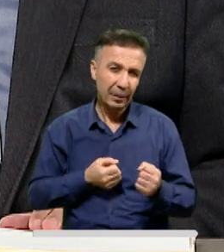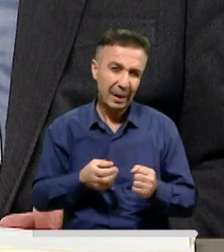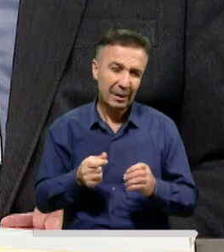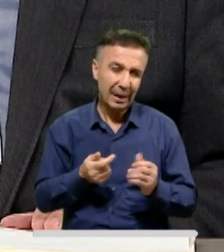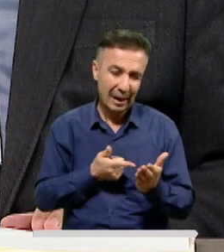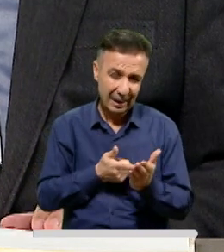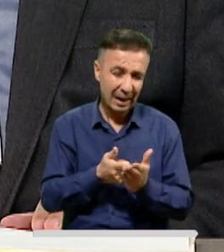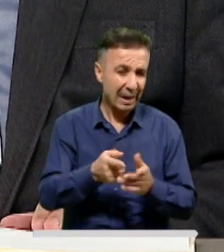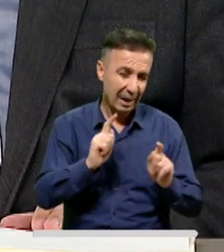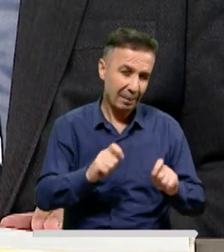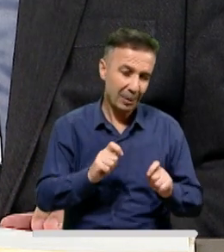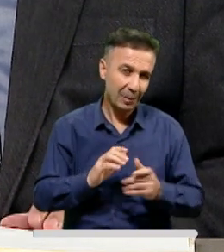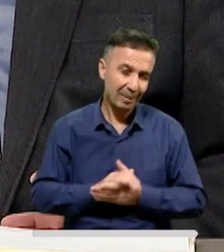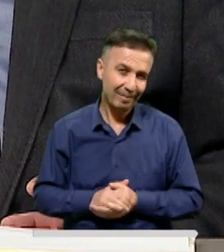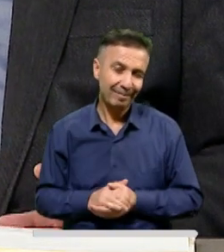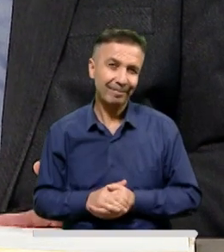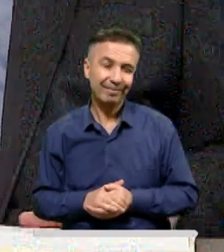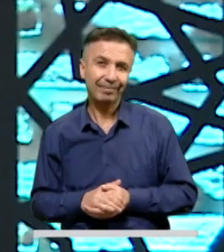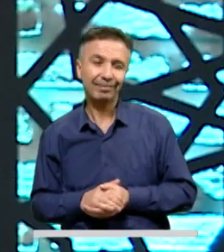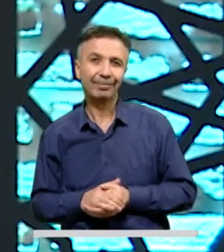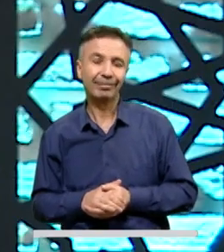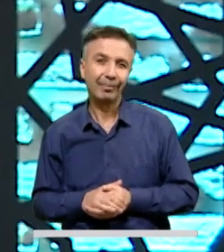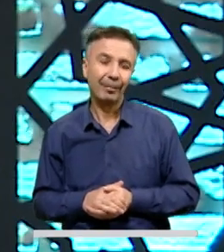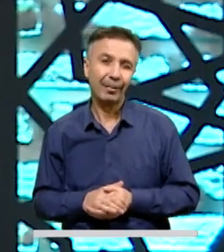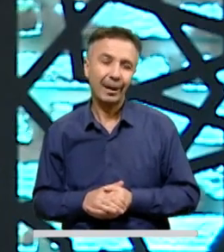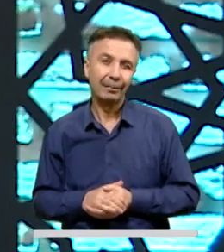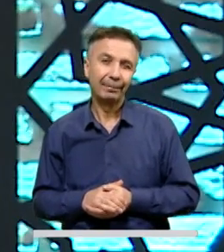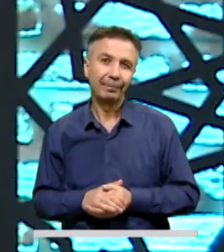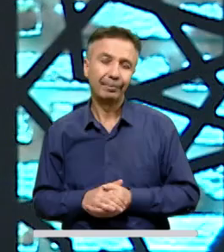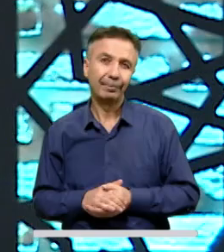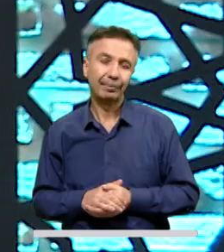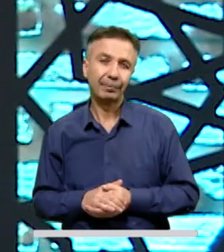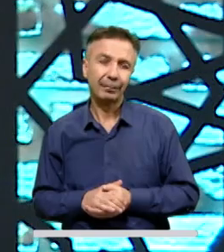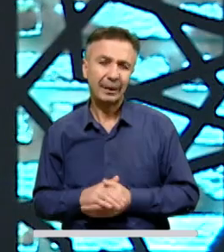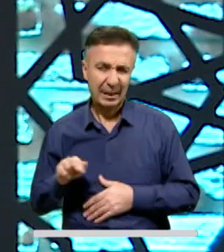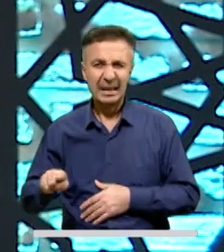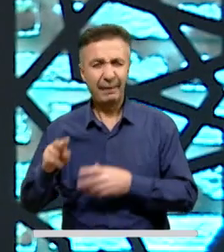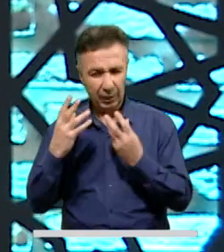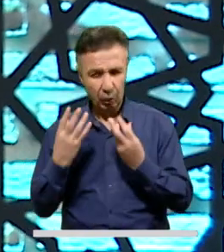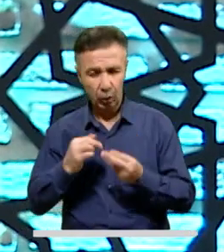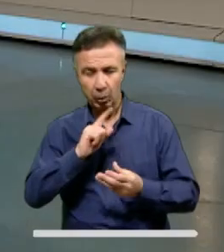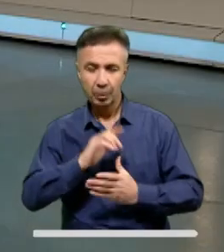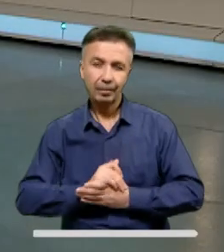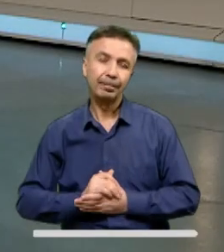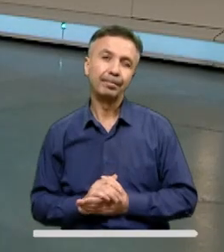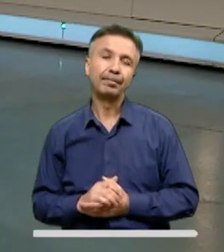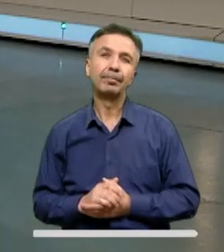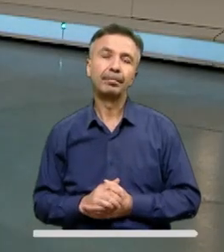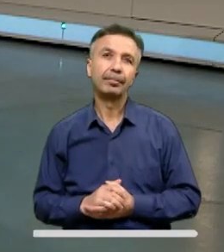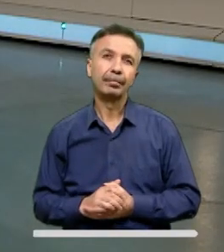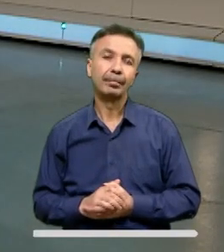kalıyordum. Anladım. Soralım Saniye Hanım. Bakalım hocam ne diyecek? Evet. İstanbul'a selam ediyoruz. Hayırlı akşamlar. Ne dersiniz hocam?